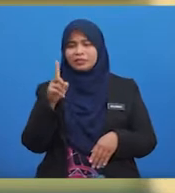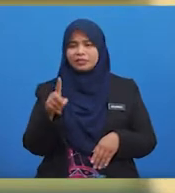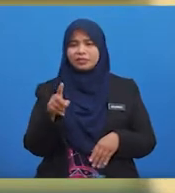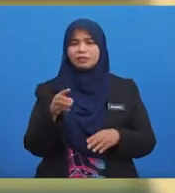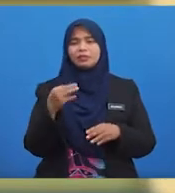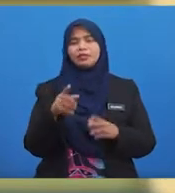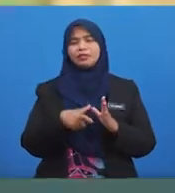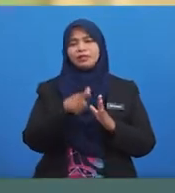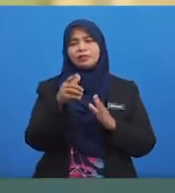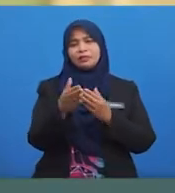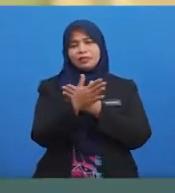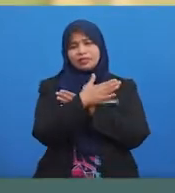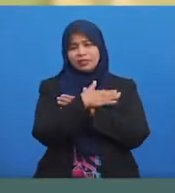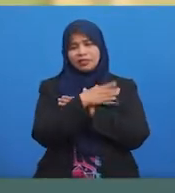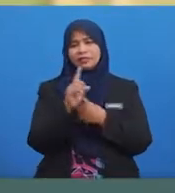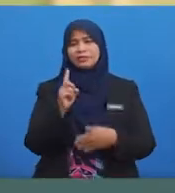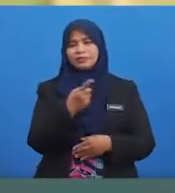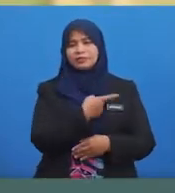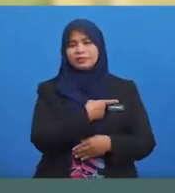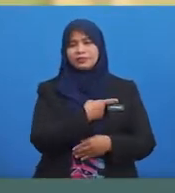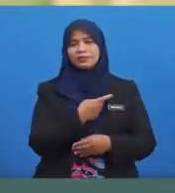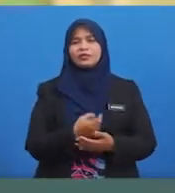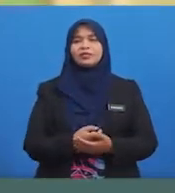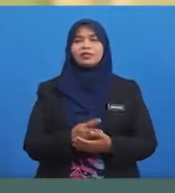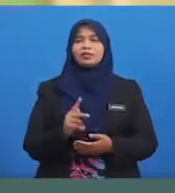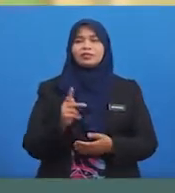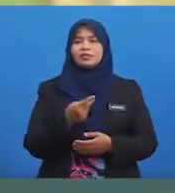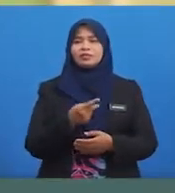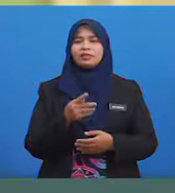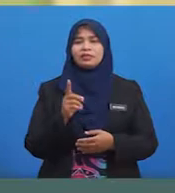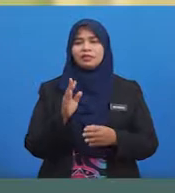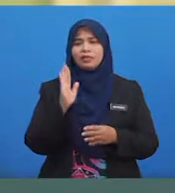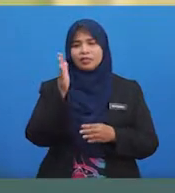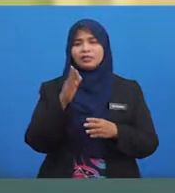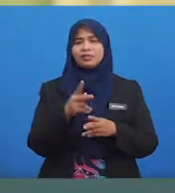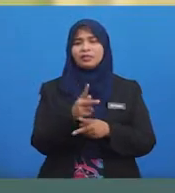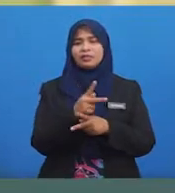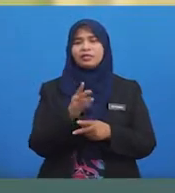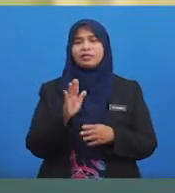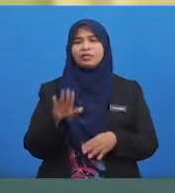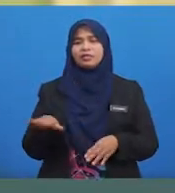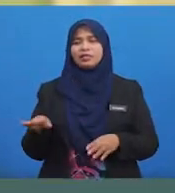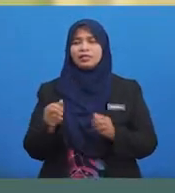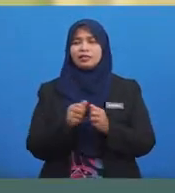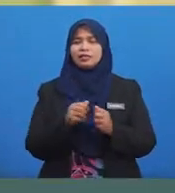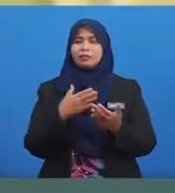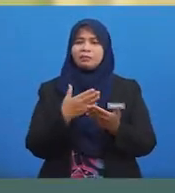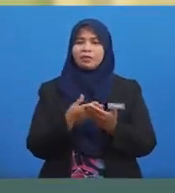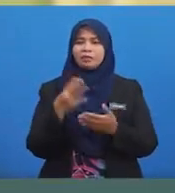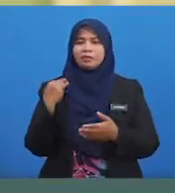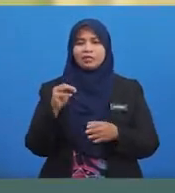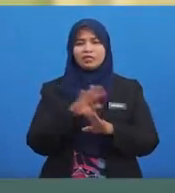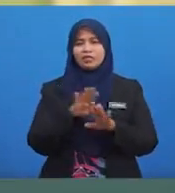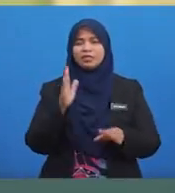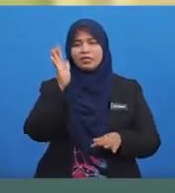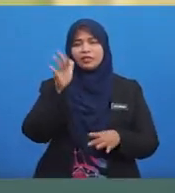kita apabila kita menjaga Adik dengan baik mereka tidak ber-ac takluk dan